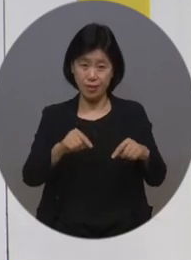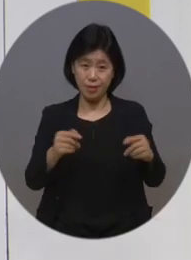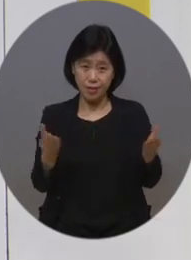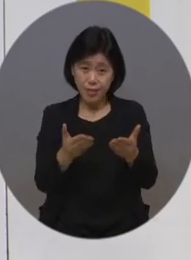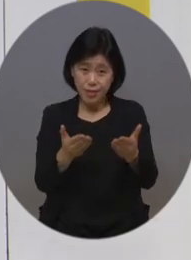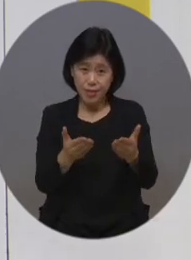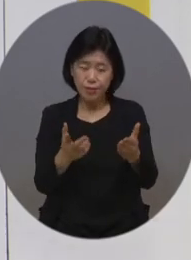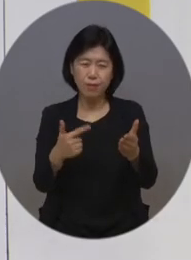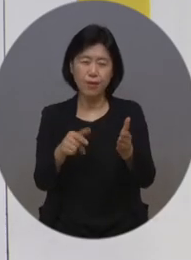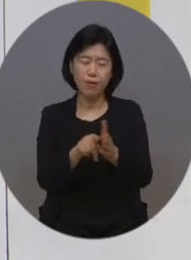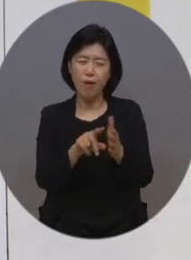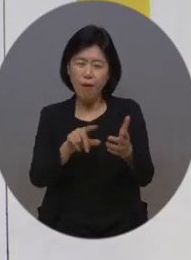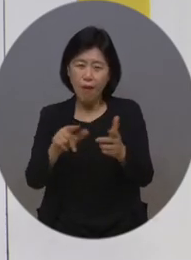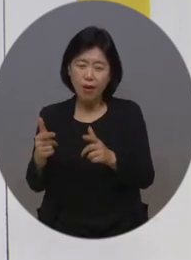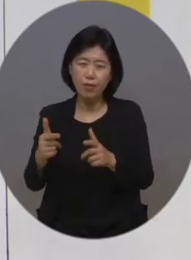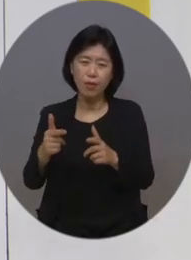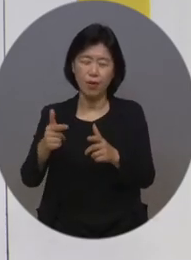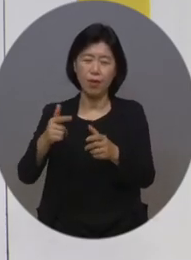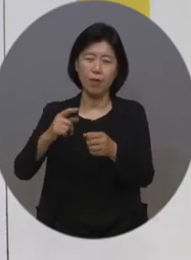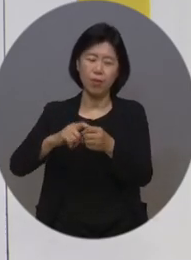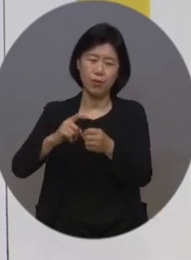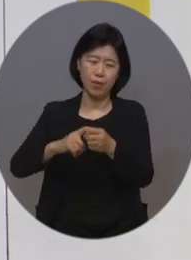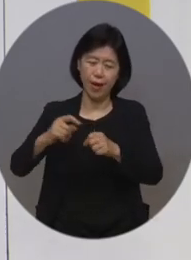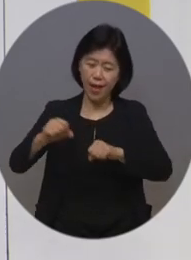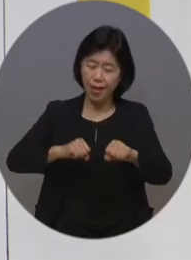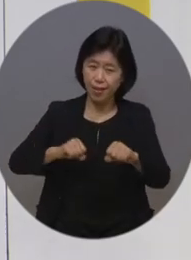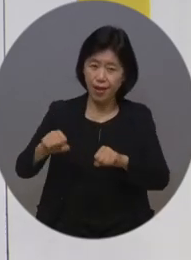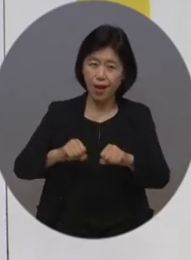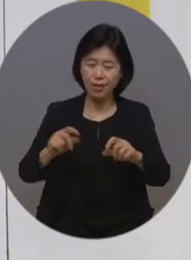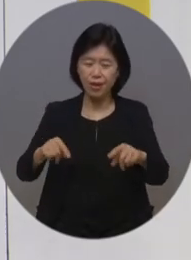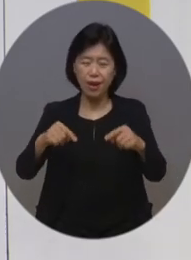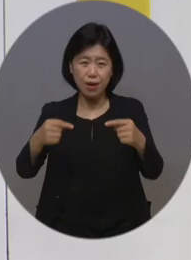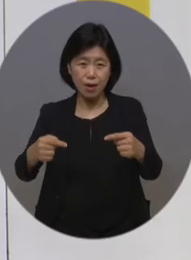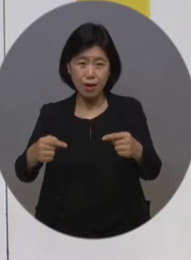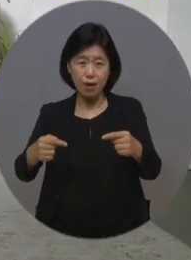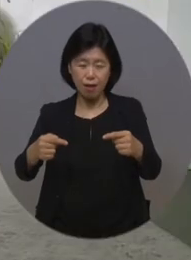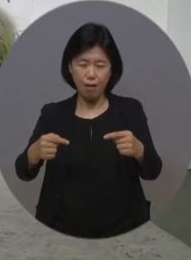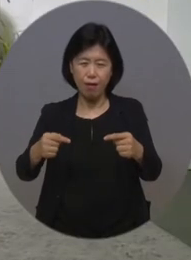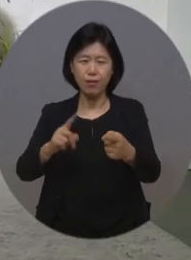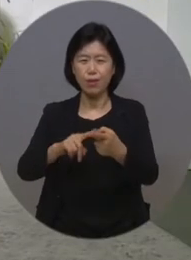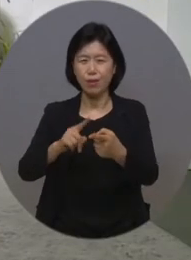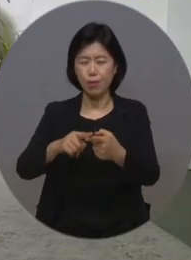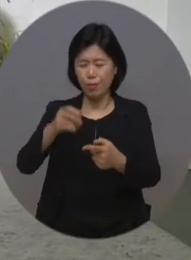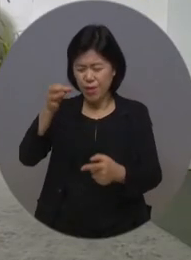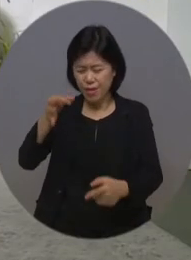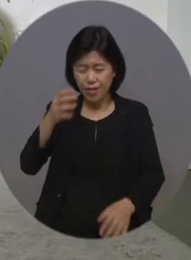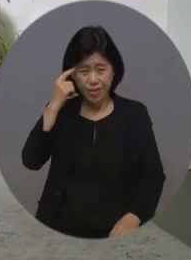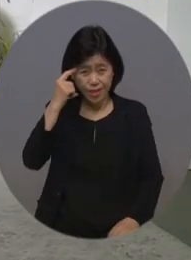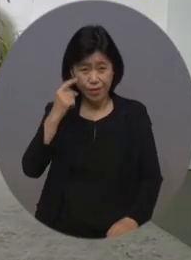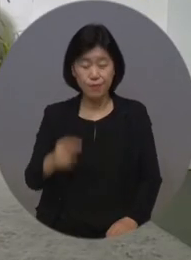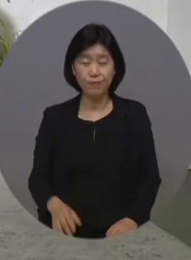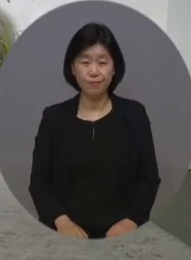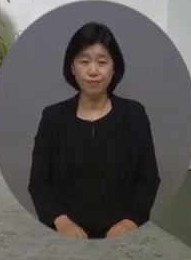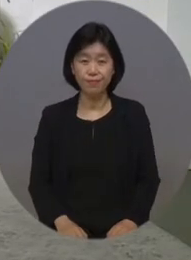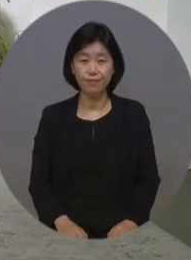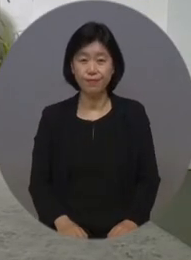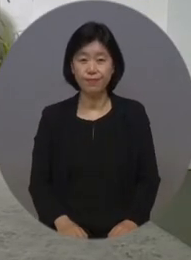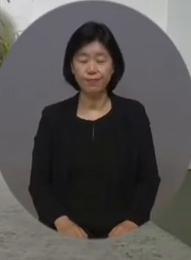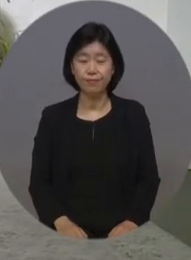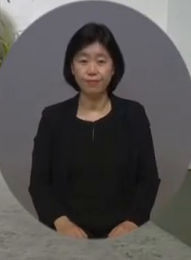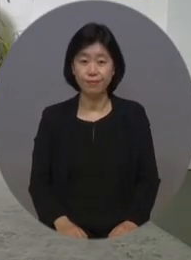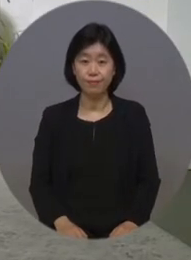봉사 해야된다는 일을 시키는 게 아무래도 미 안하죠 그러면요 가끔은 어 이거 뭐